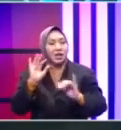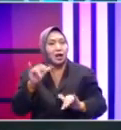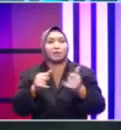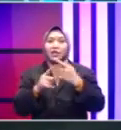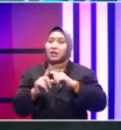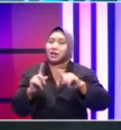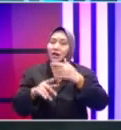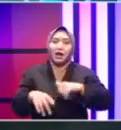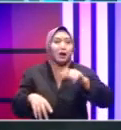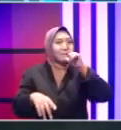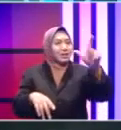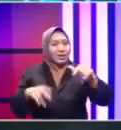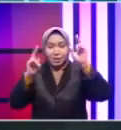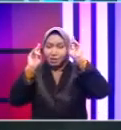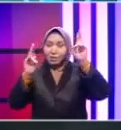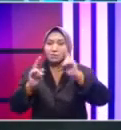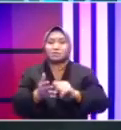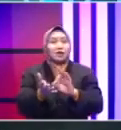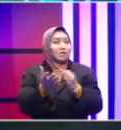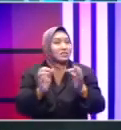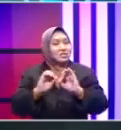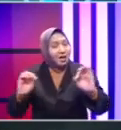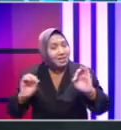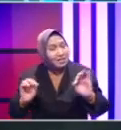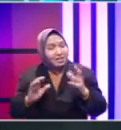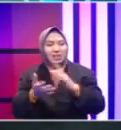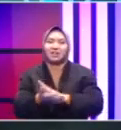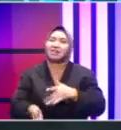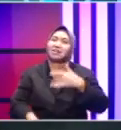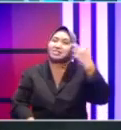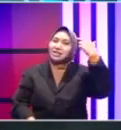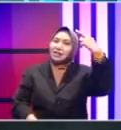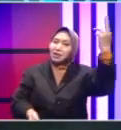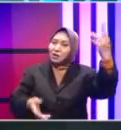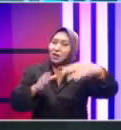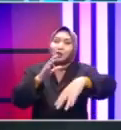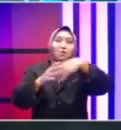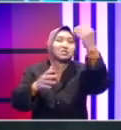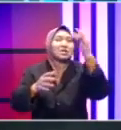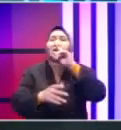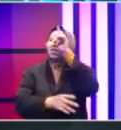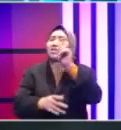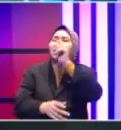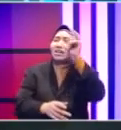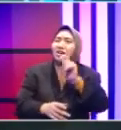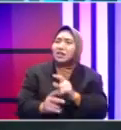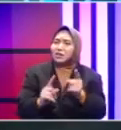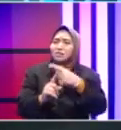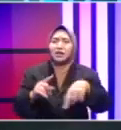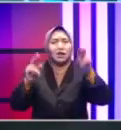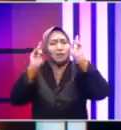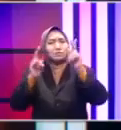Bila mushanga Bandung kita rusak fasil takdir kasih rindu Rasulullah ditanya bilang